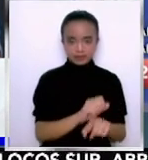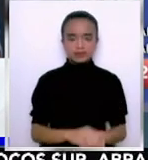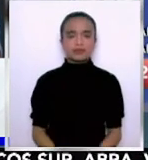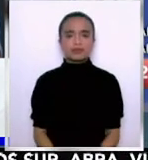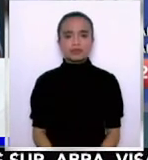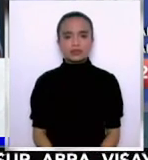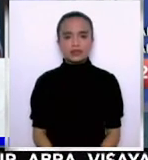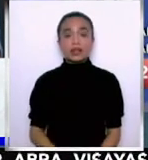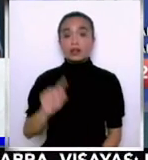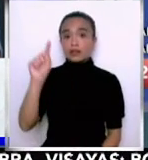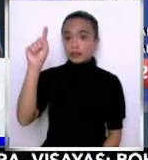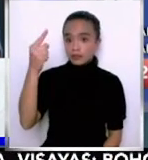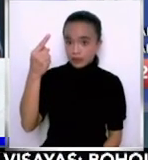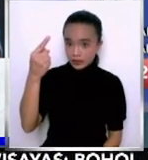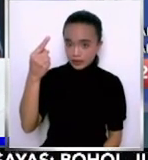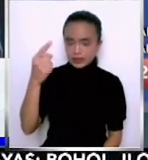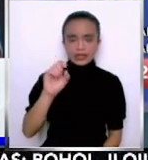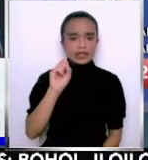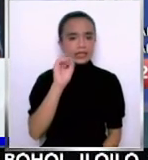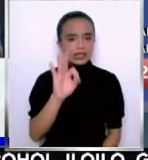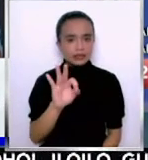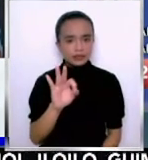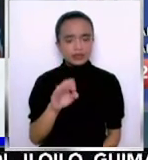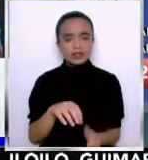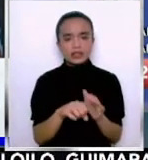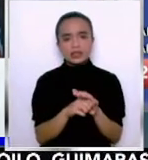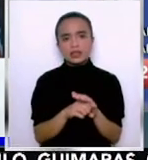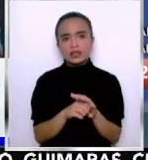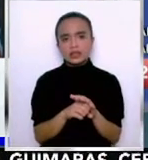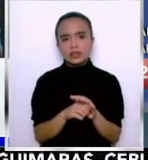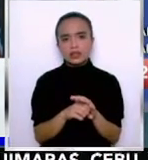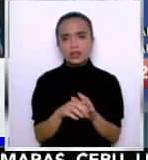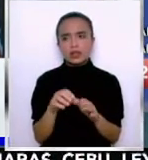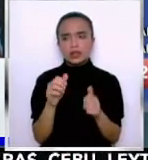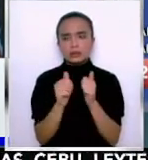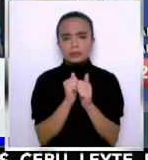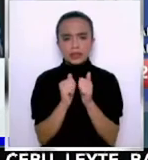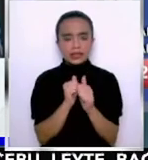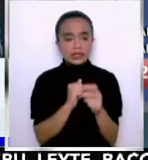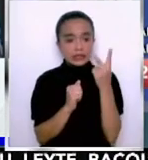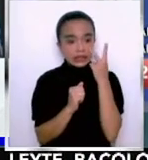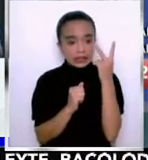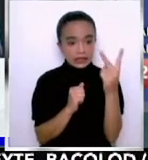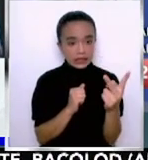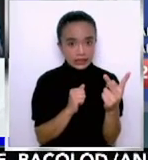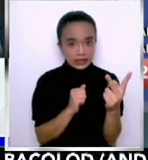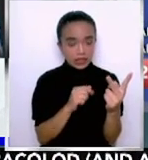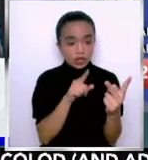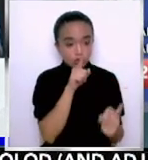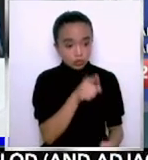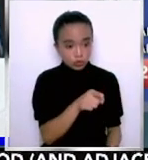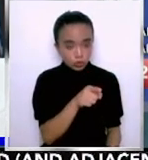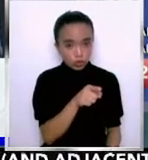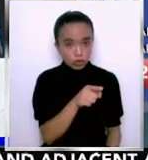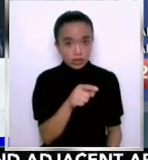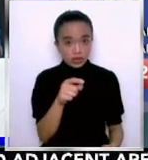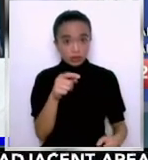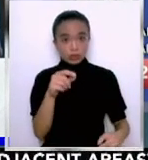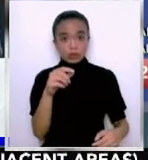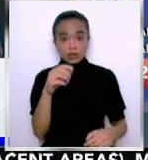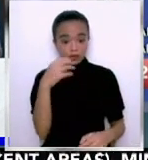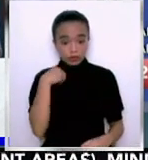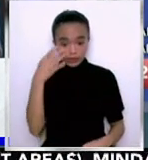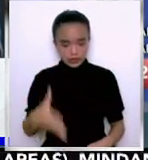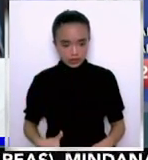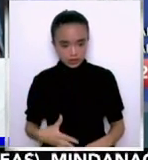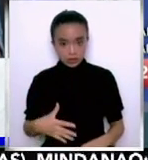Una ay kung in flagrante delicto o kung nakita sa akto ng mismong arresting officer nang gawin